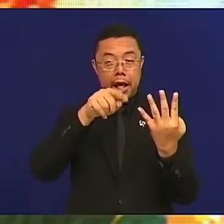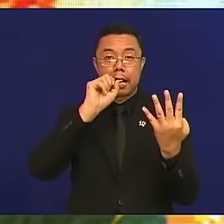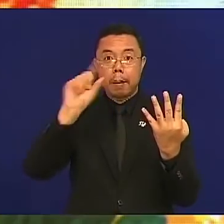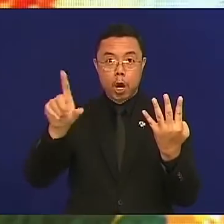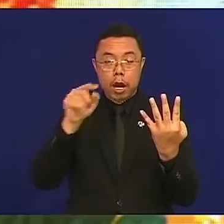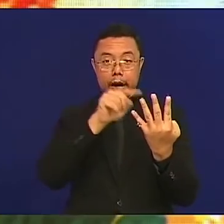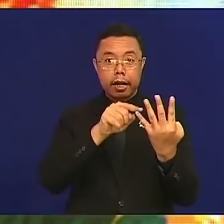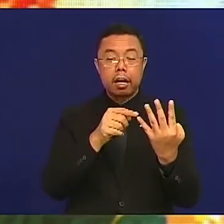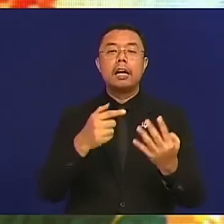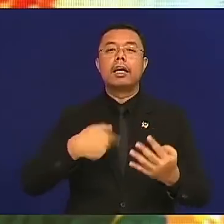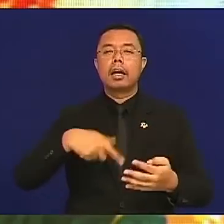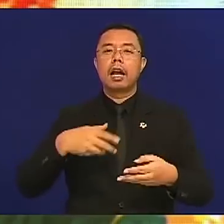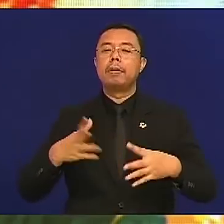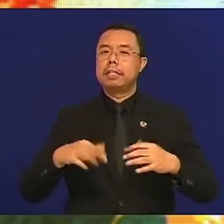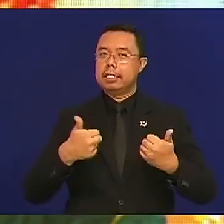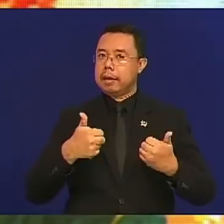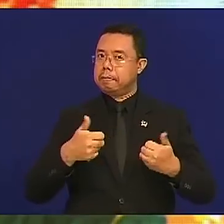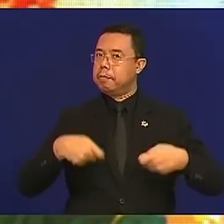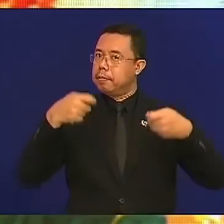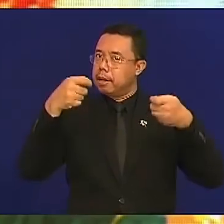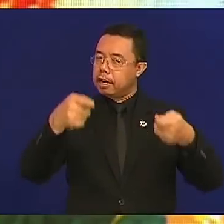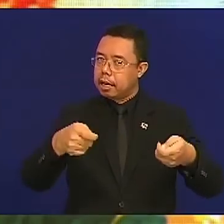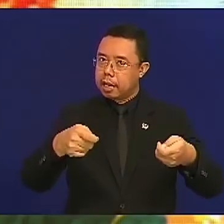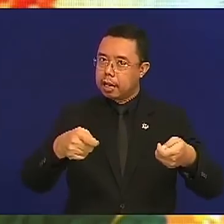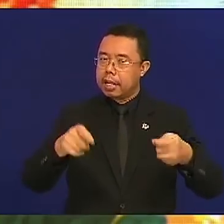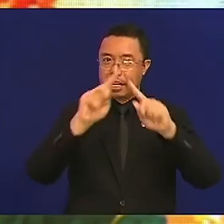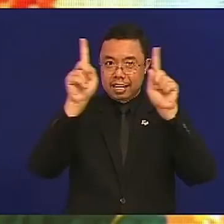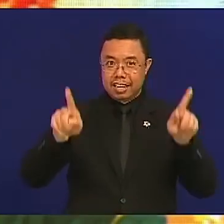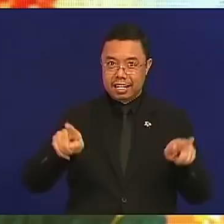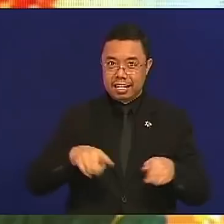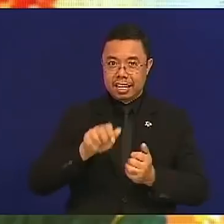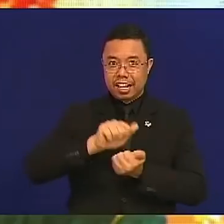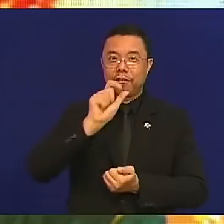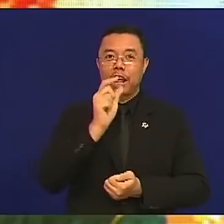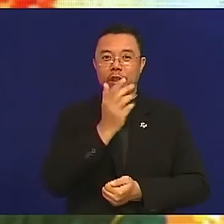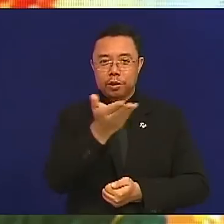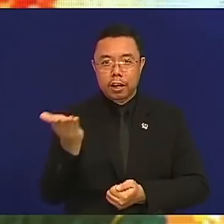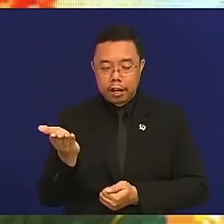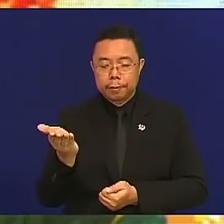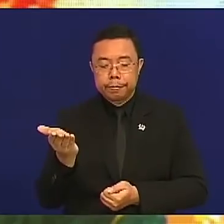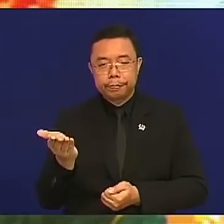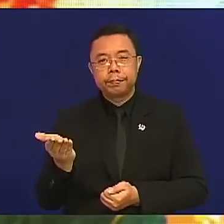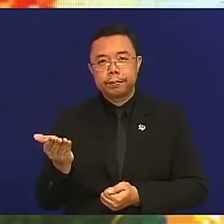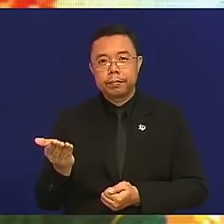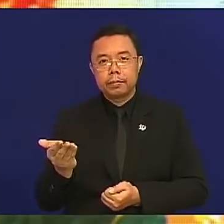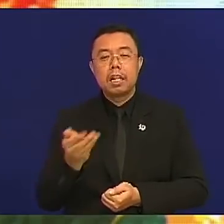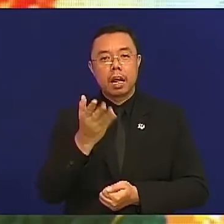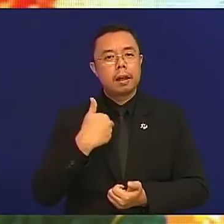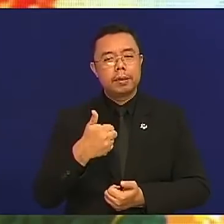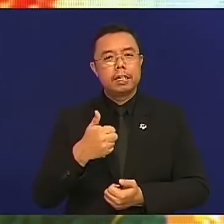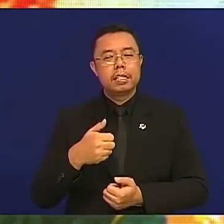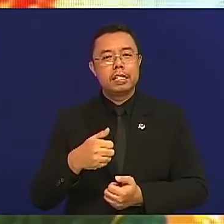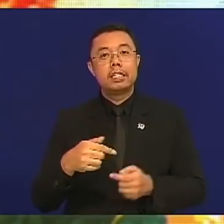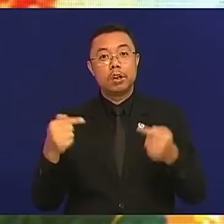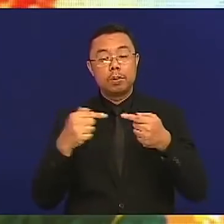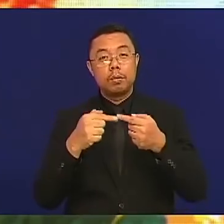laporan, maka kami menyiapkan atau menyediakan sertifikat untuk saudara. Dan Anda bisa